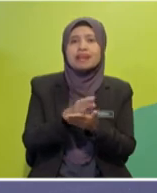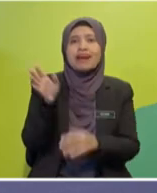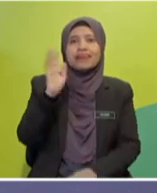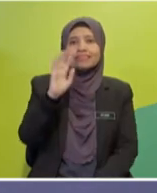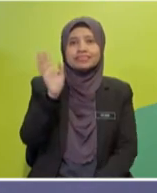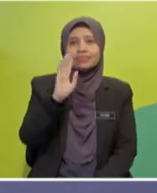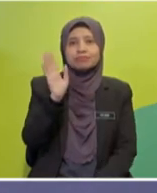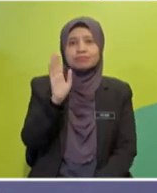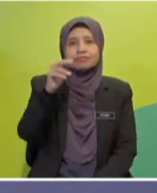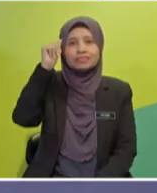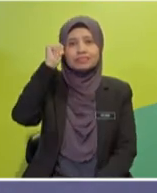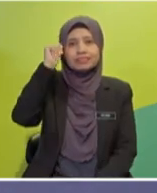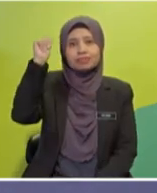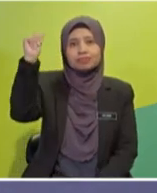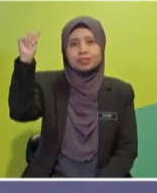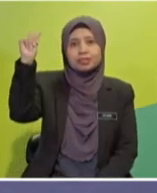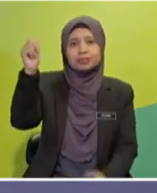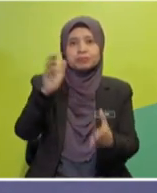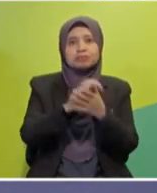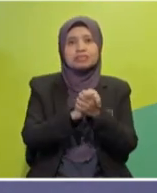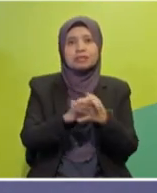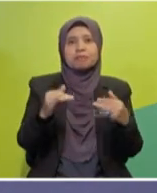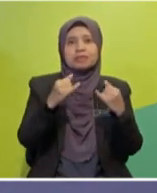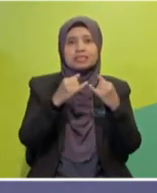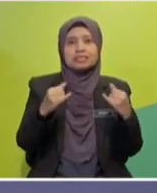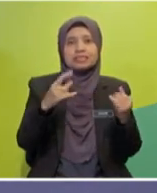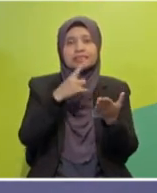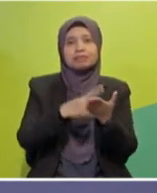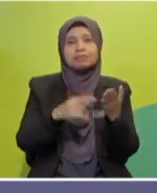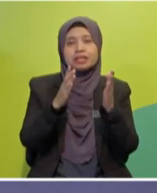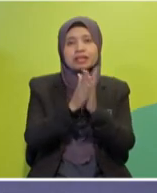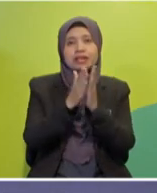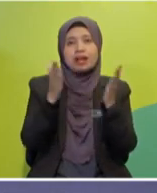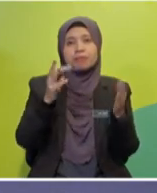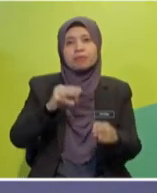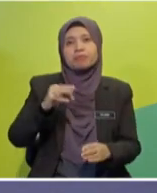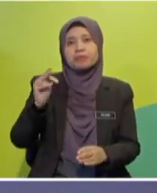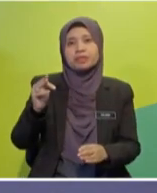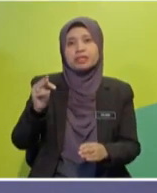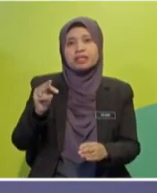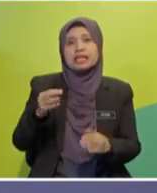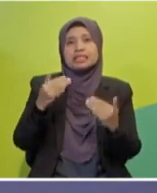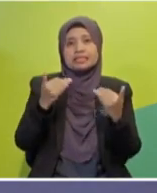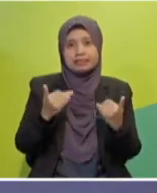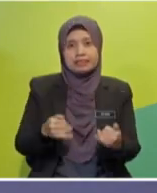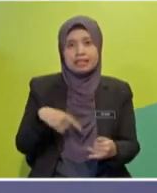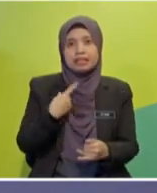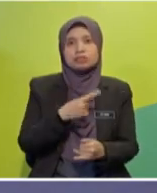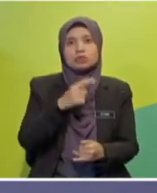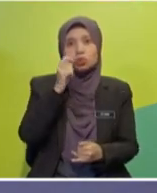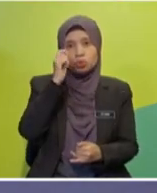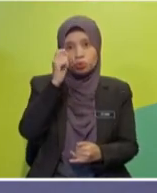semua. Assalamualaikum. Selamat sejahtera. Apa khabar semua murid-murid di rumah? Murid-murid sekarang sedang menonton Didik